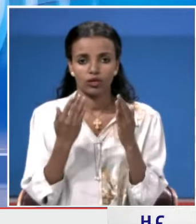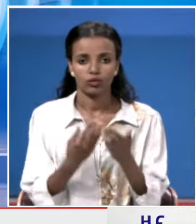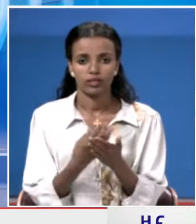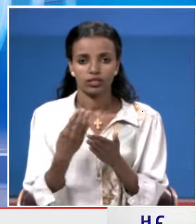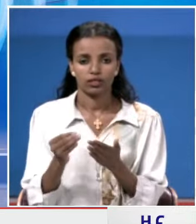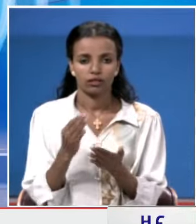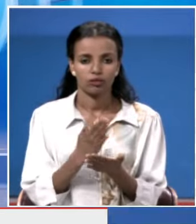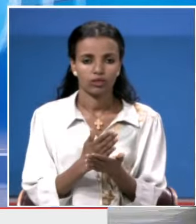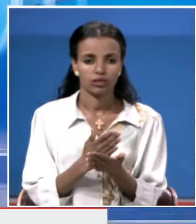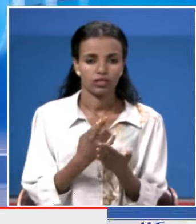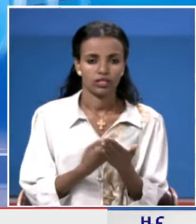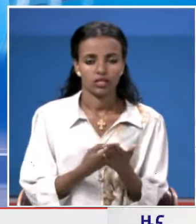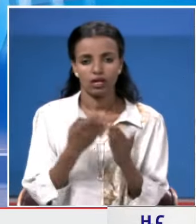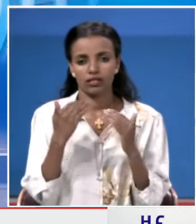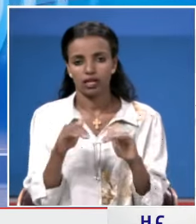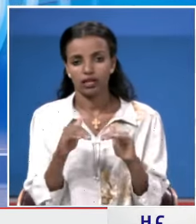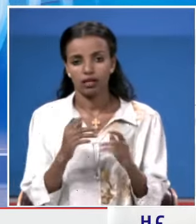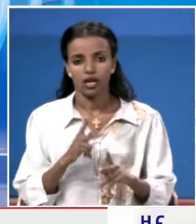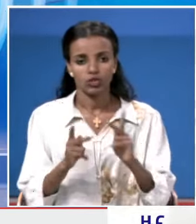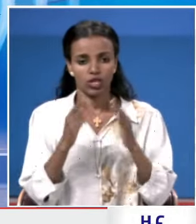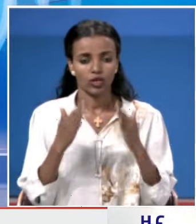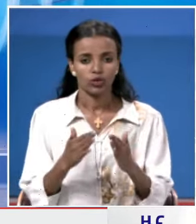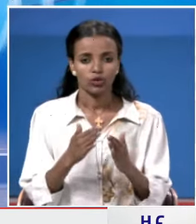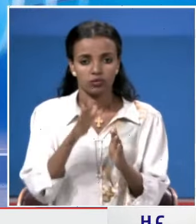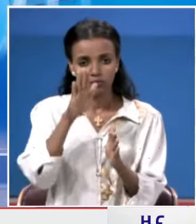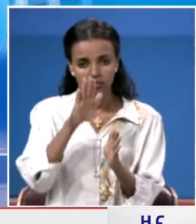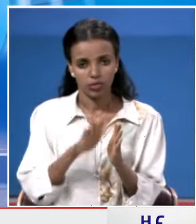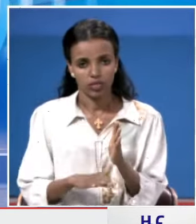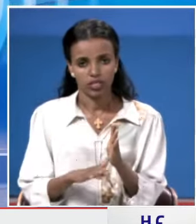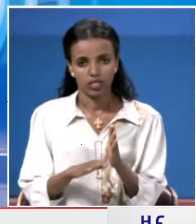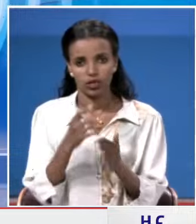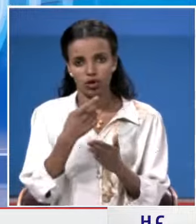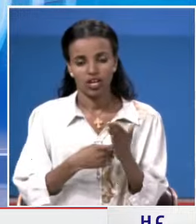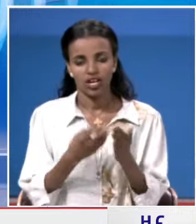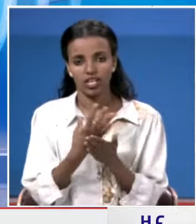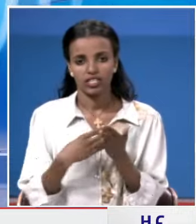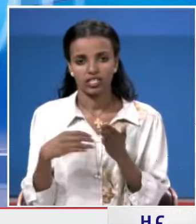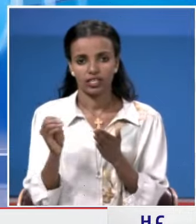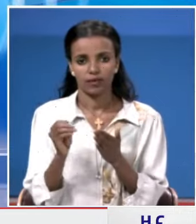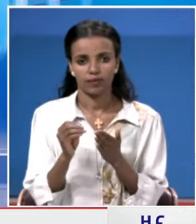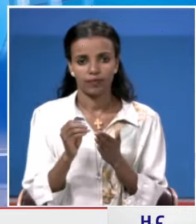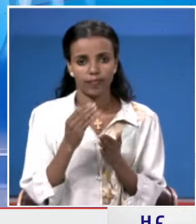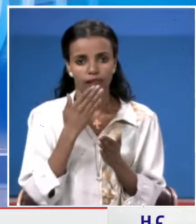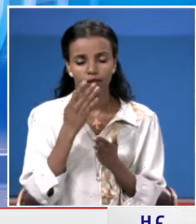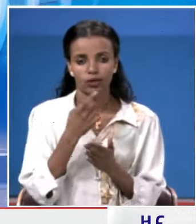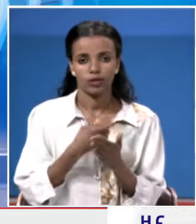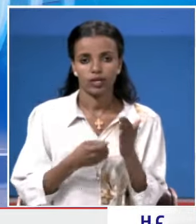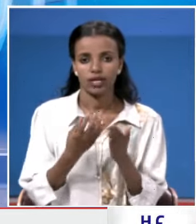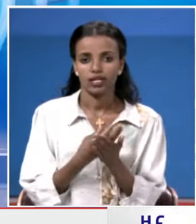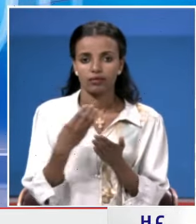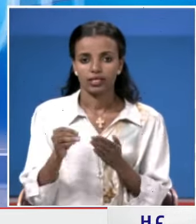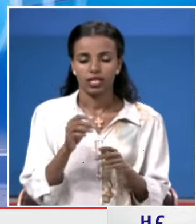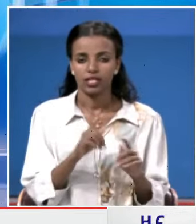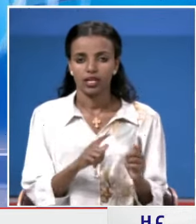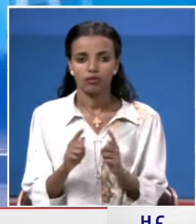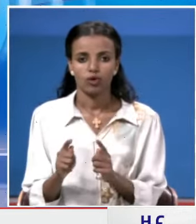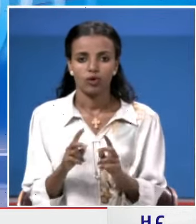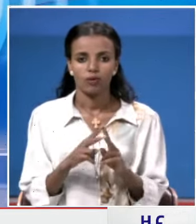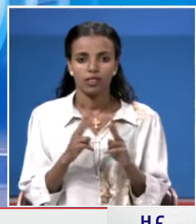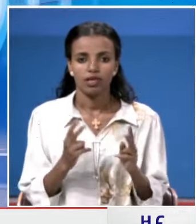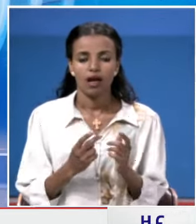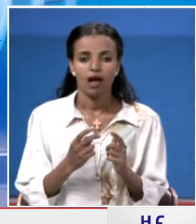የተወሰነው። ከዚ አንጻር አሁን አርሶ አደሩም በወረደ ዋጋ እህሉን እየሸጠ ግን የኢንዱስትሪ ዋጋ ለመግዛት ደግሞ የኢንዱስትሪ እቃዎችን ለመግዛት በጣም